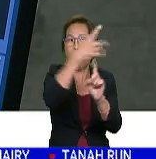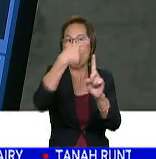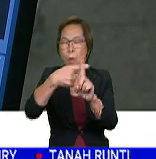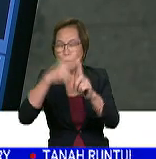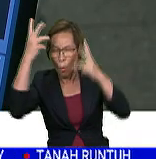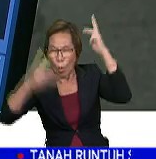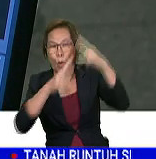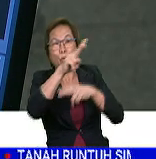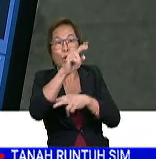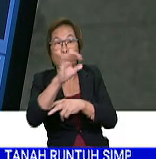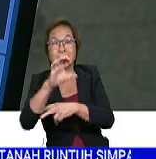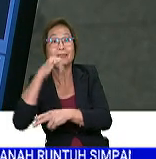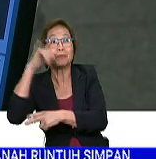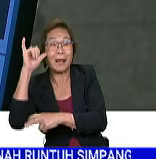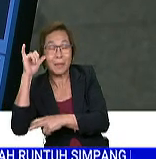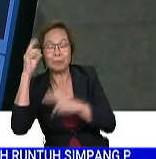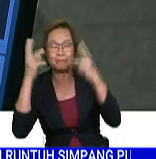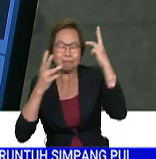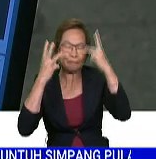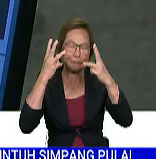dibimbangi VOC semalam.